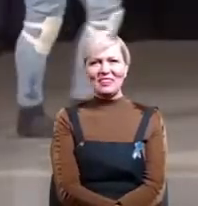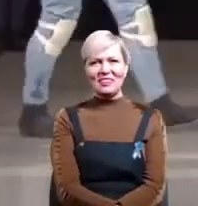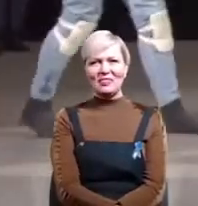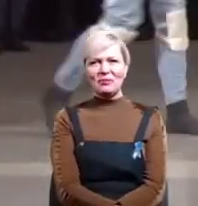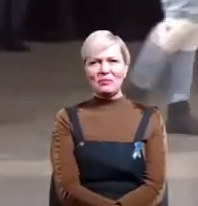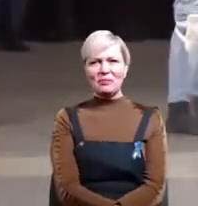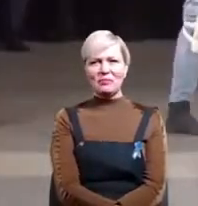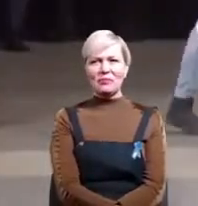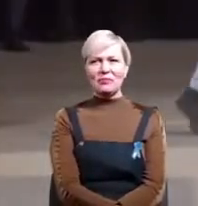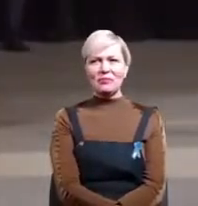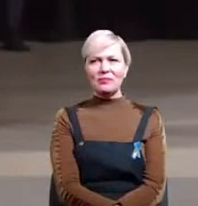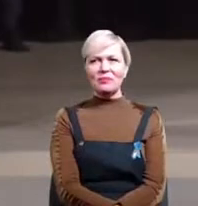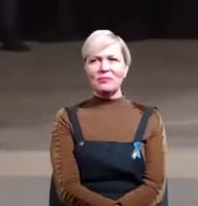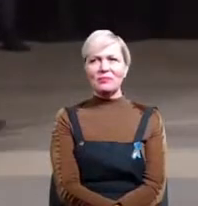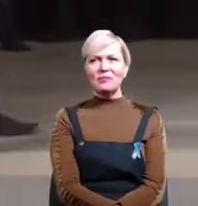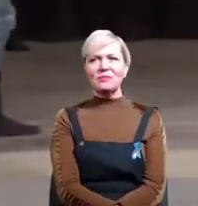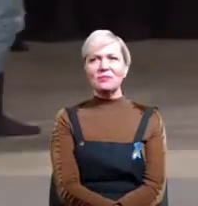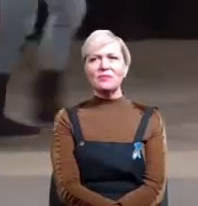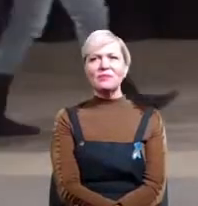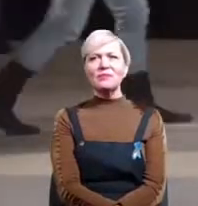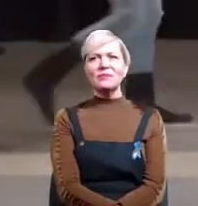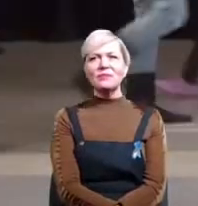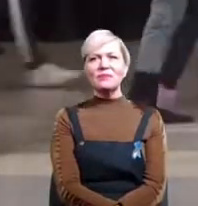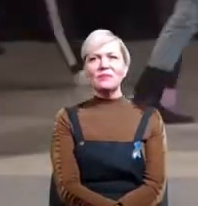барышни по разу.